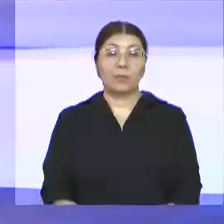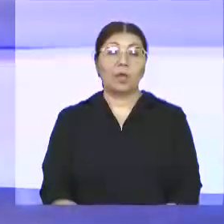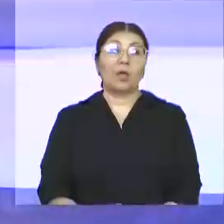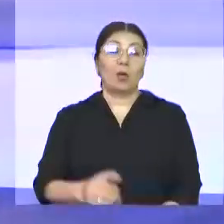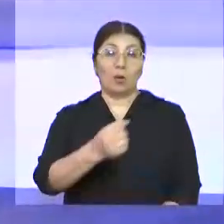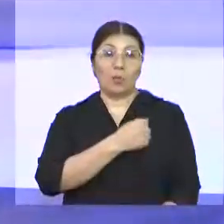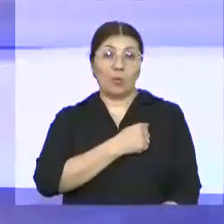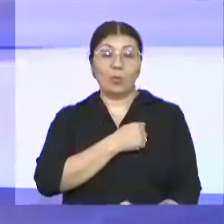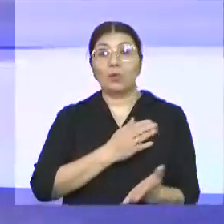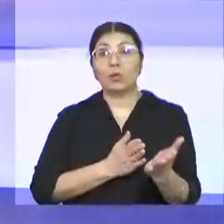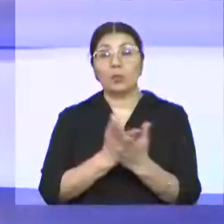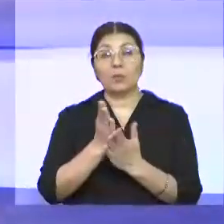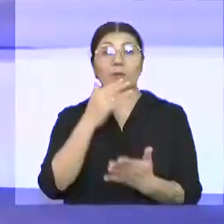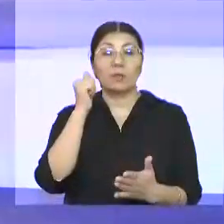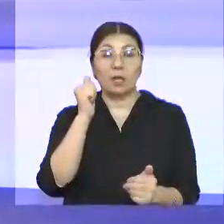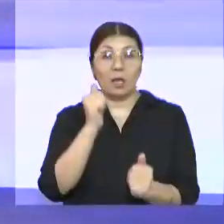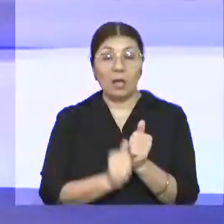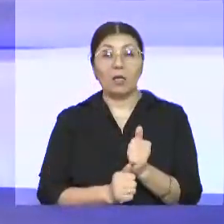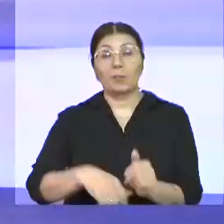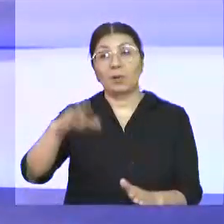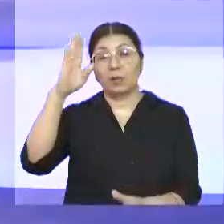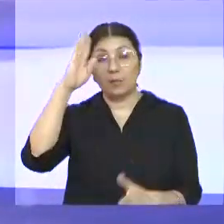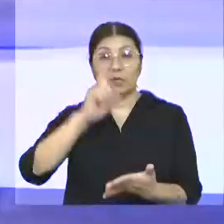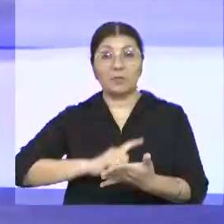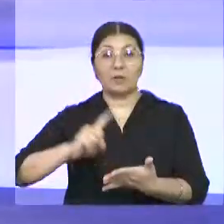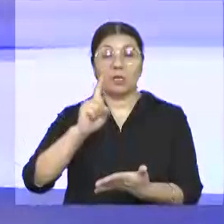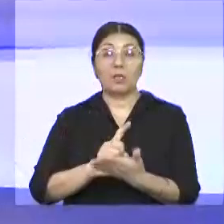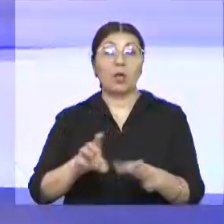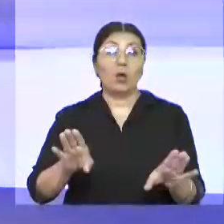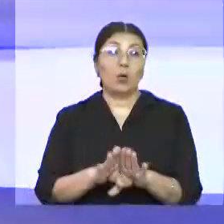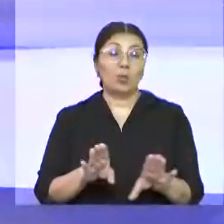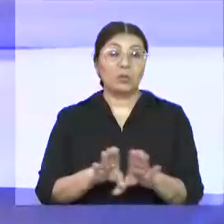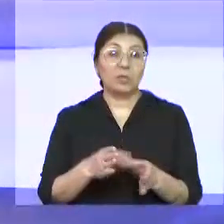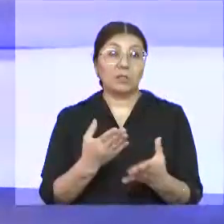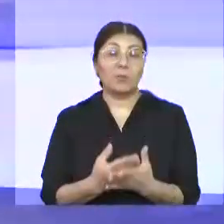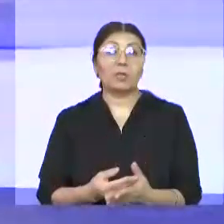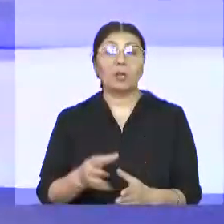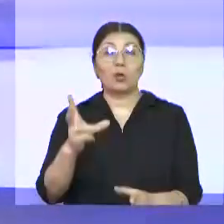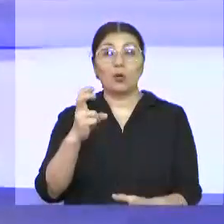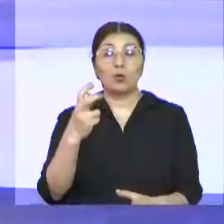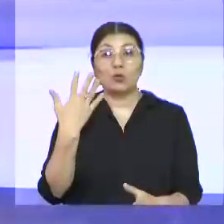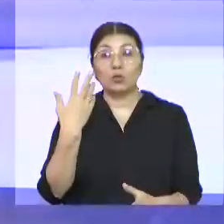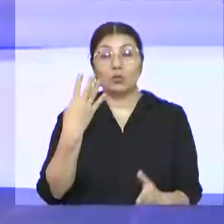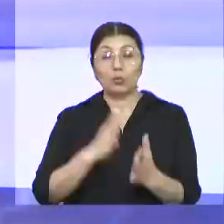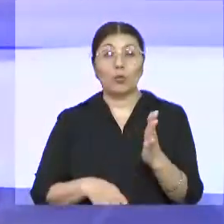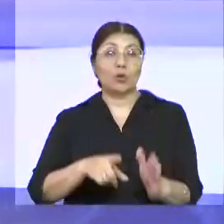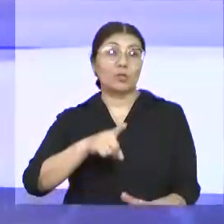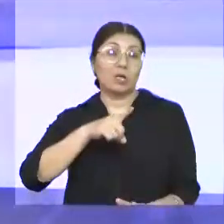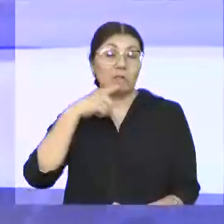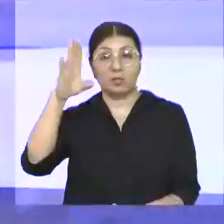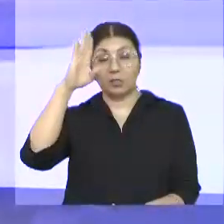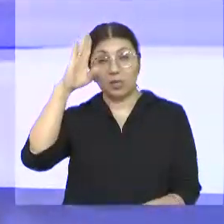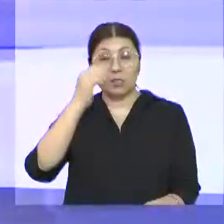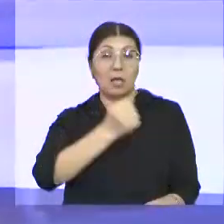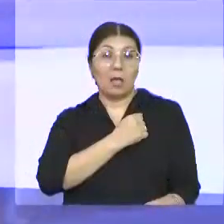Отан алдындағы борышыңды өтеу әрбір ер азаматтың парызы. Осы ұстаныммен өңірдегі 390 жас наурыздан бастап әскерге